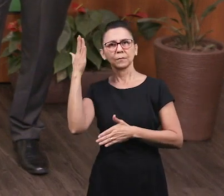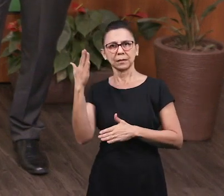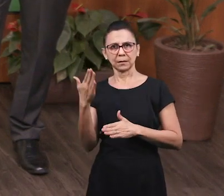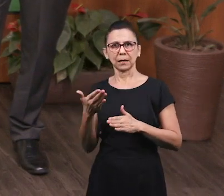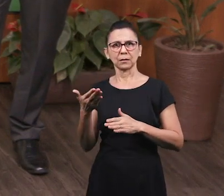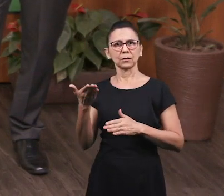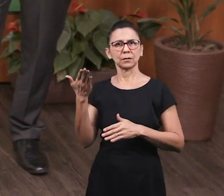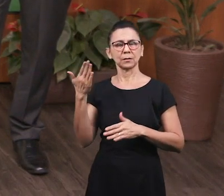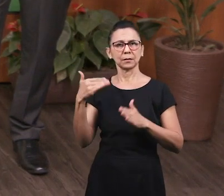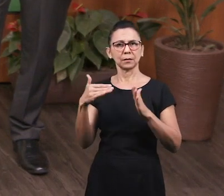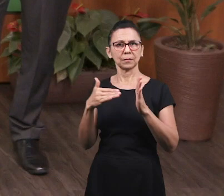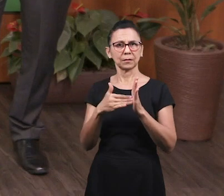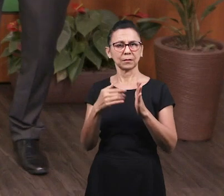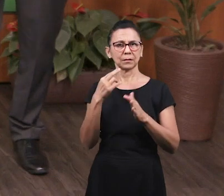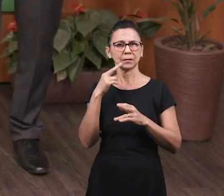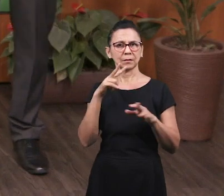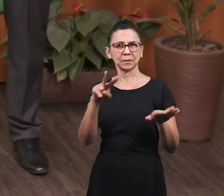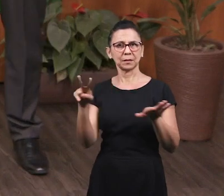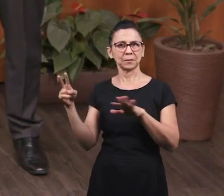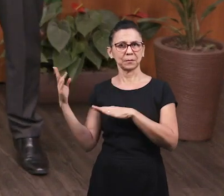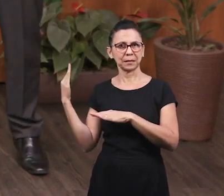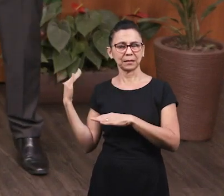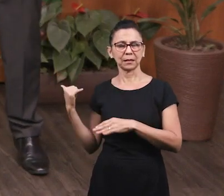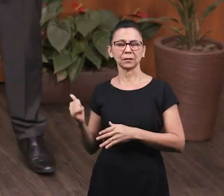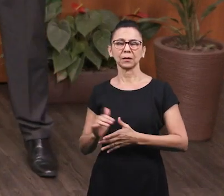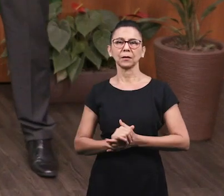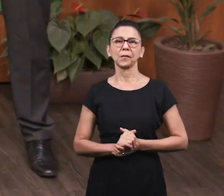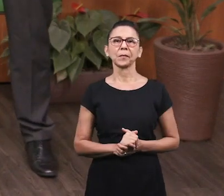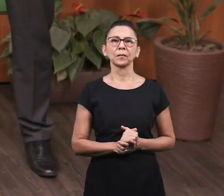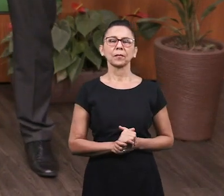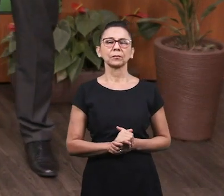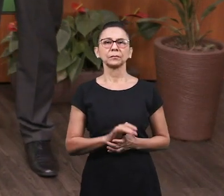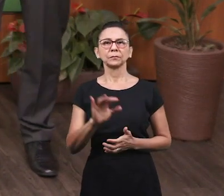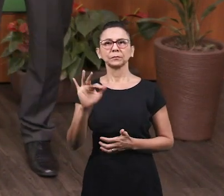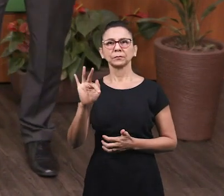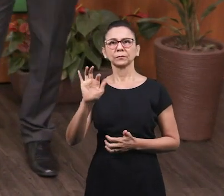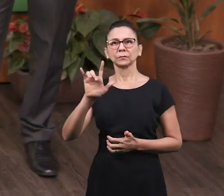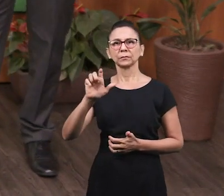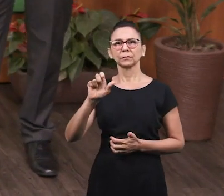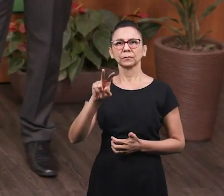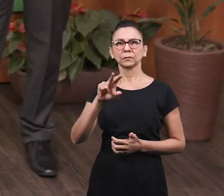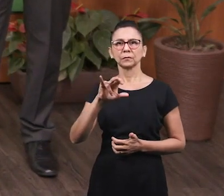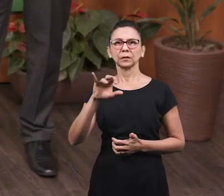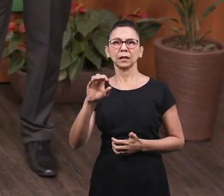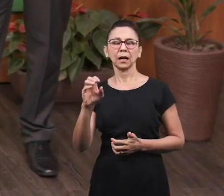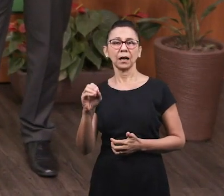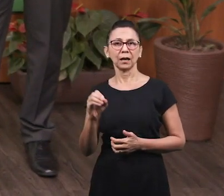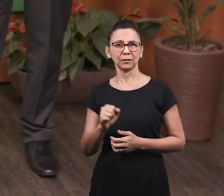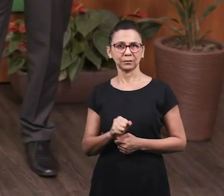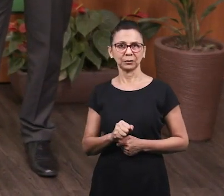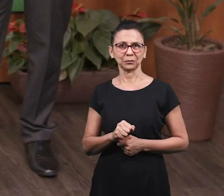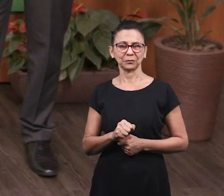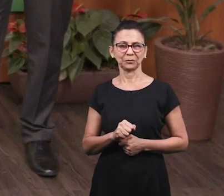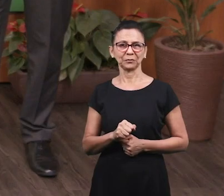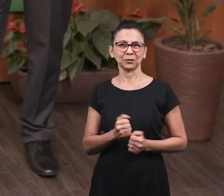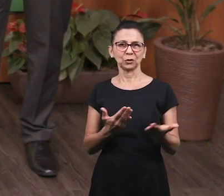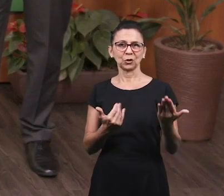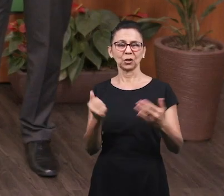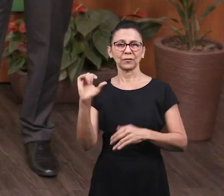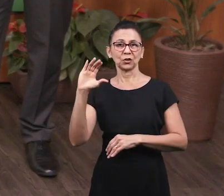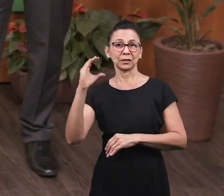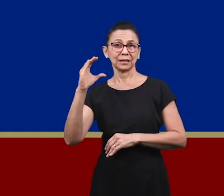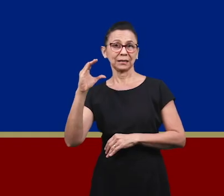reçus dans la dernière semaine. Nous avons eu le message de Flavio Alves Félix de la ville